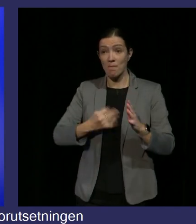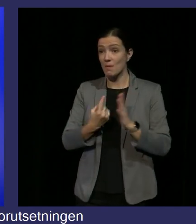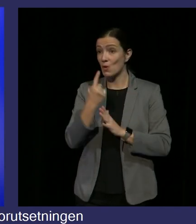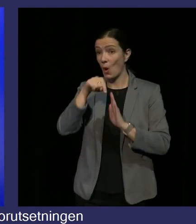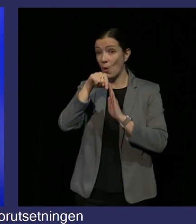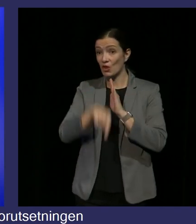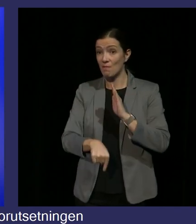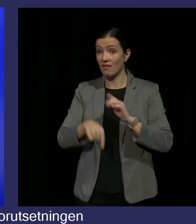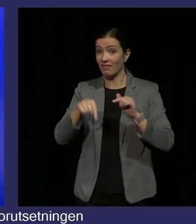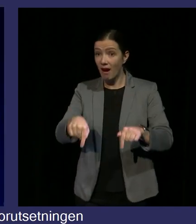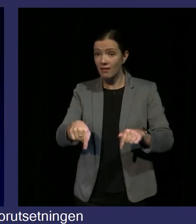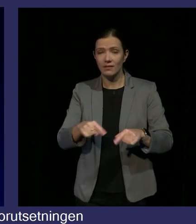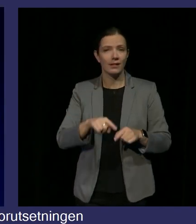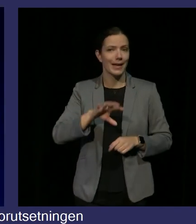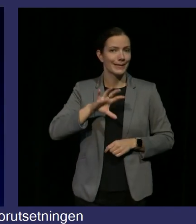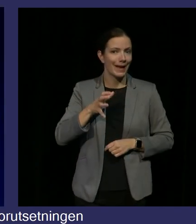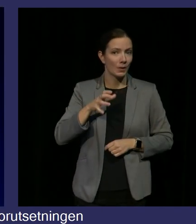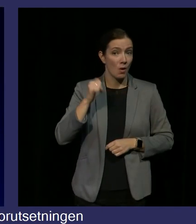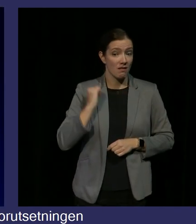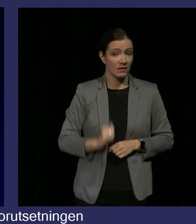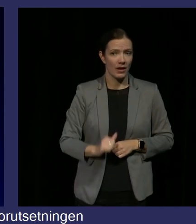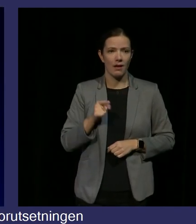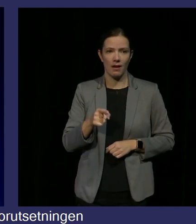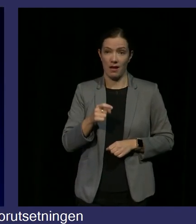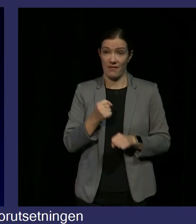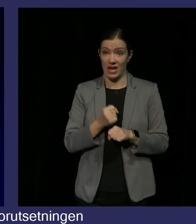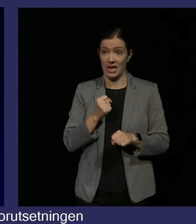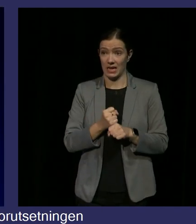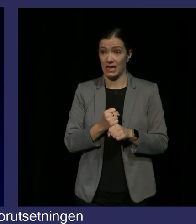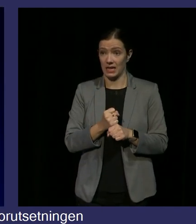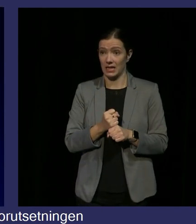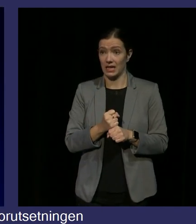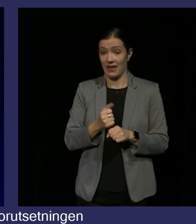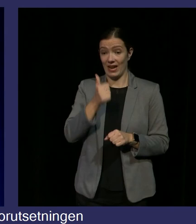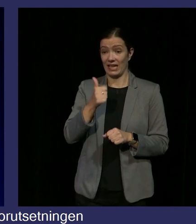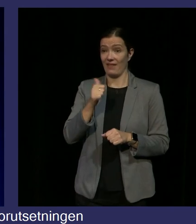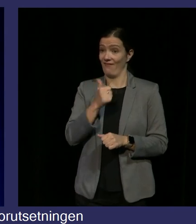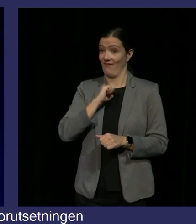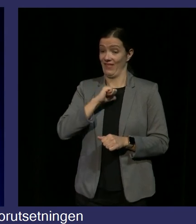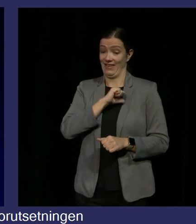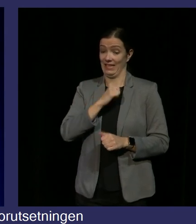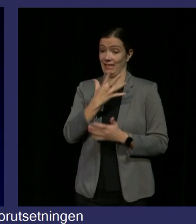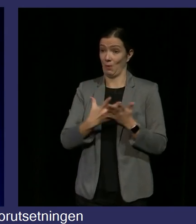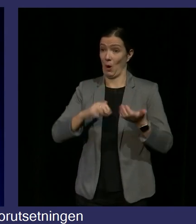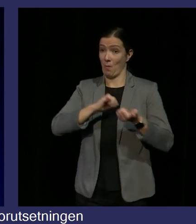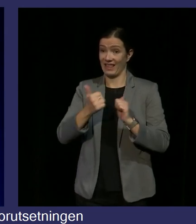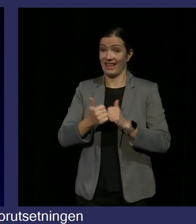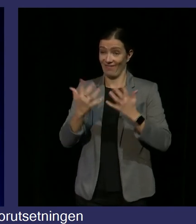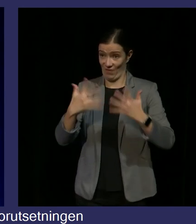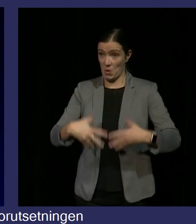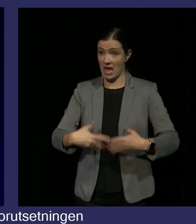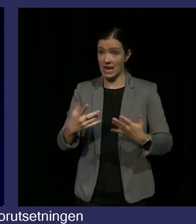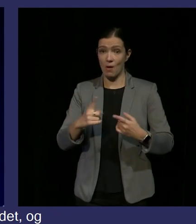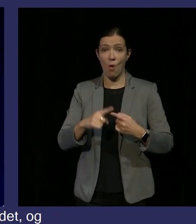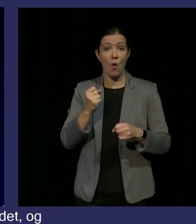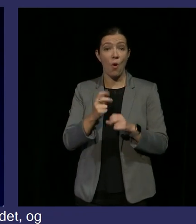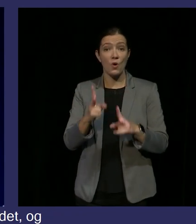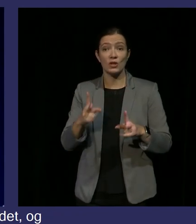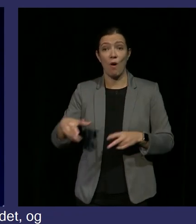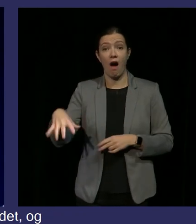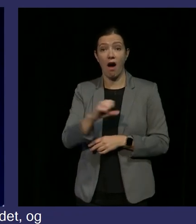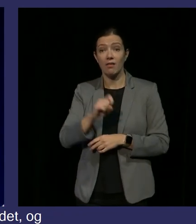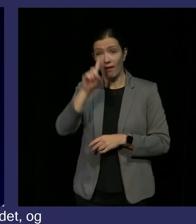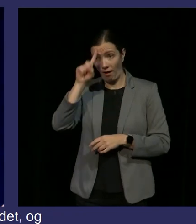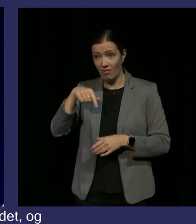Ja, for det sektoransvaret, det er jo faktisk forutsetningen for at språkpolitikken skal virke, og for at alle skal kunne få